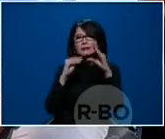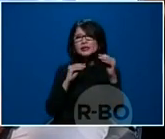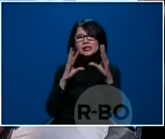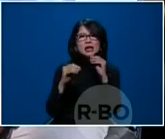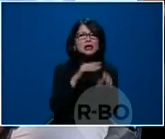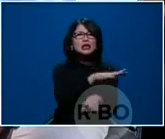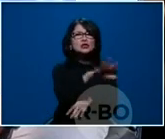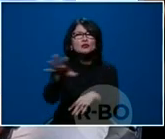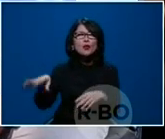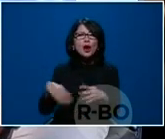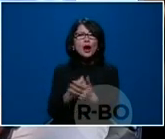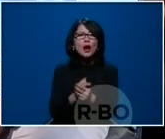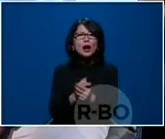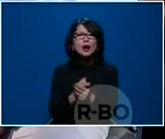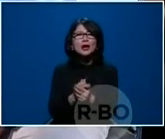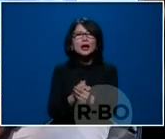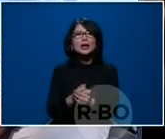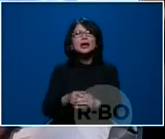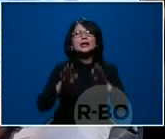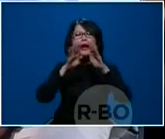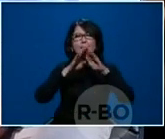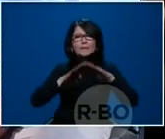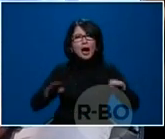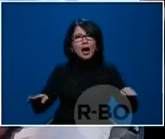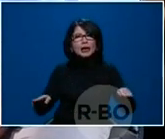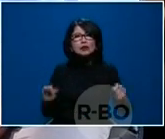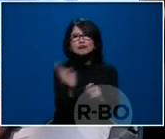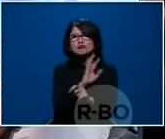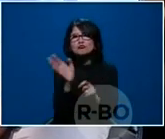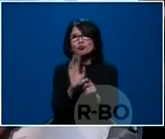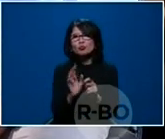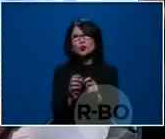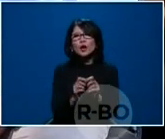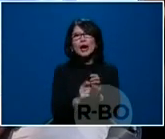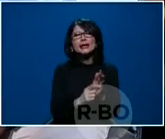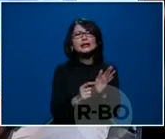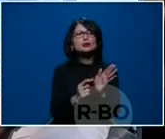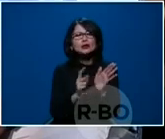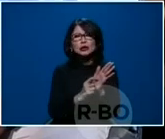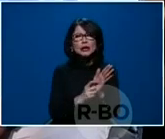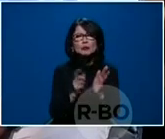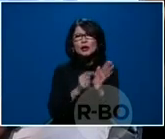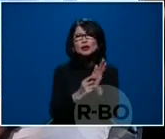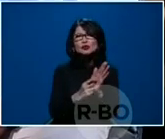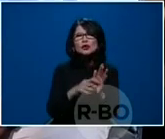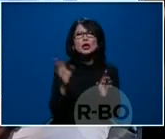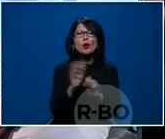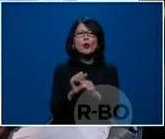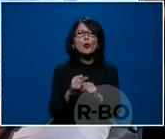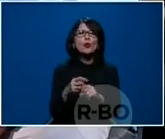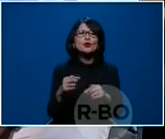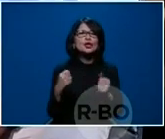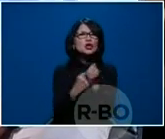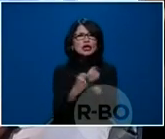ingin garis bawahi damai bukan ditandai dengan tiadanya kekerasan damai ditandai